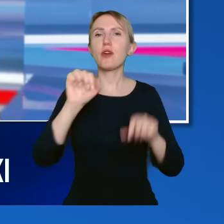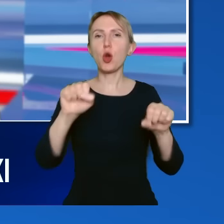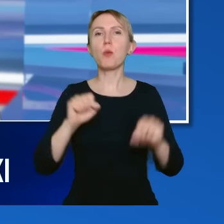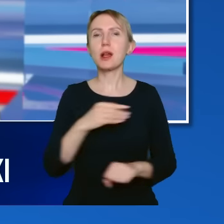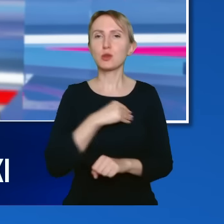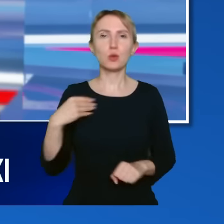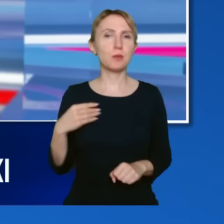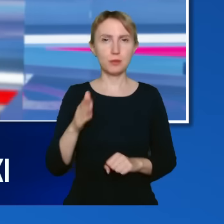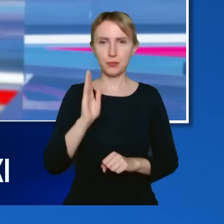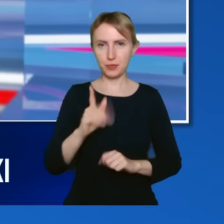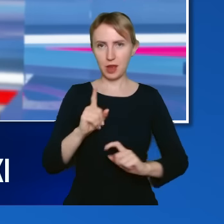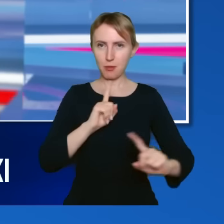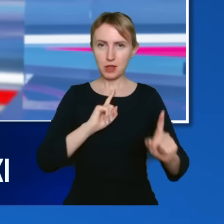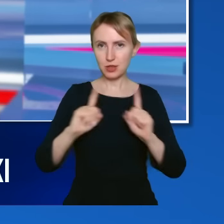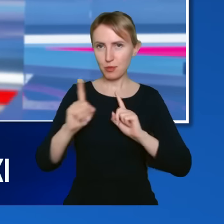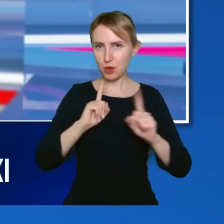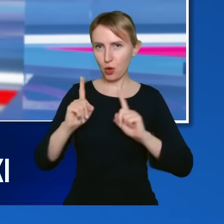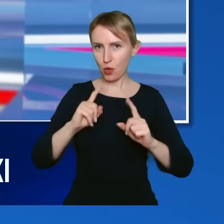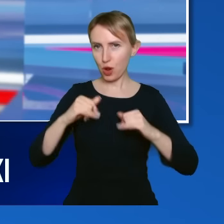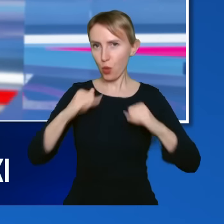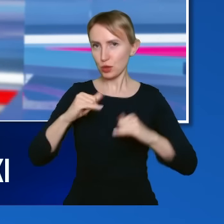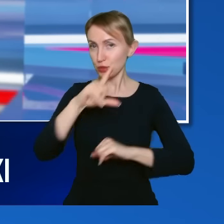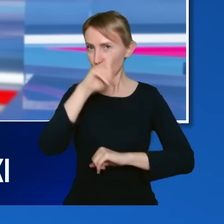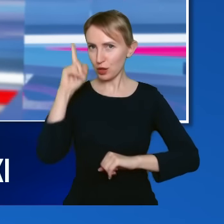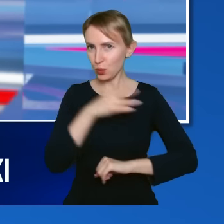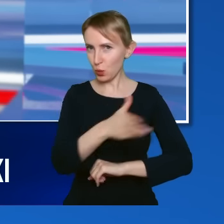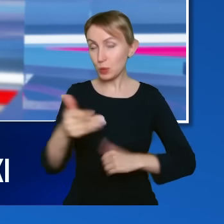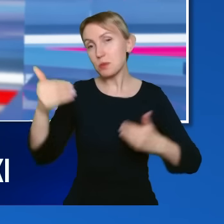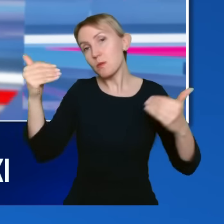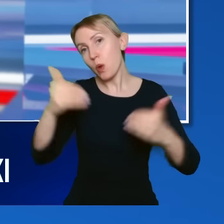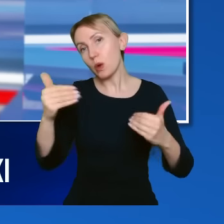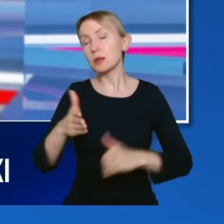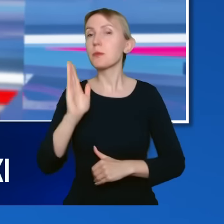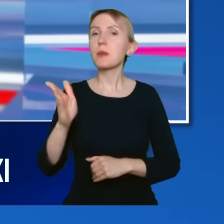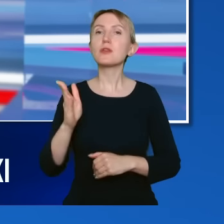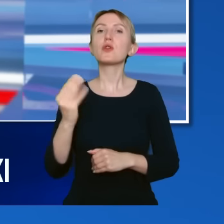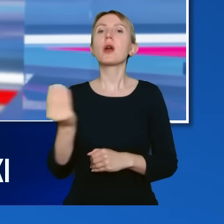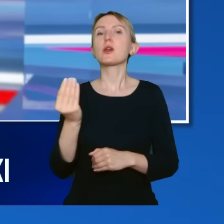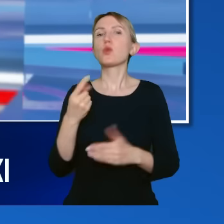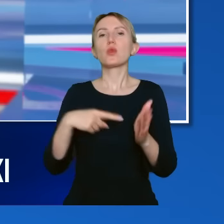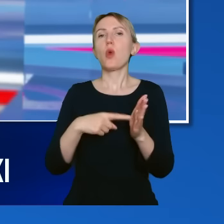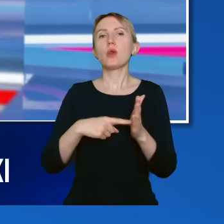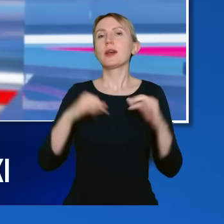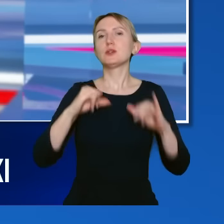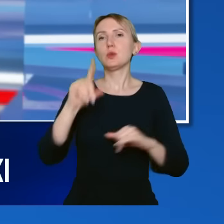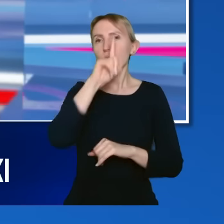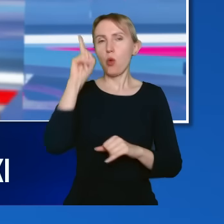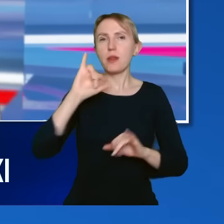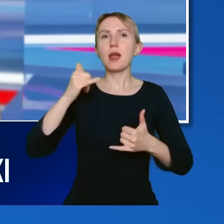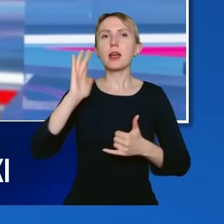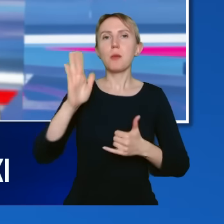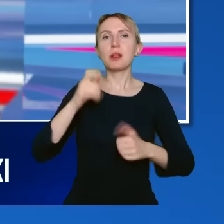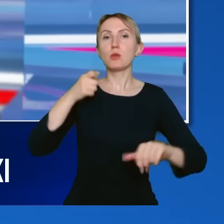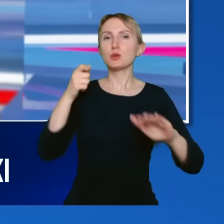o zapowiedziach silnych ludzi, którzy być może się pojawią, ale to już nawet nie chodzi o tych silnych ludzi, tylko jakie będą